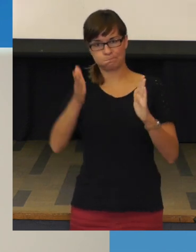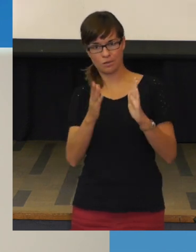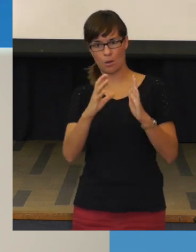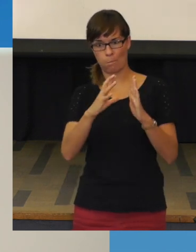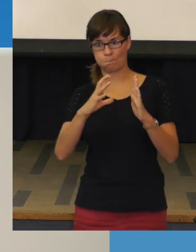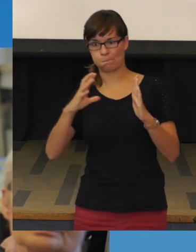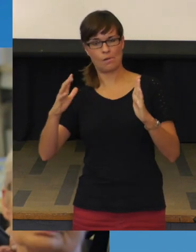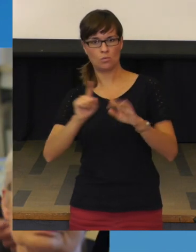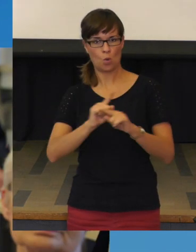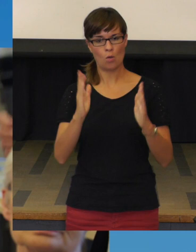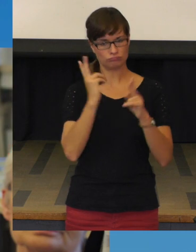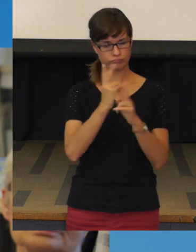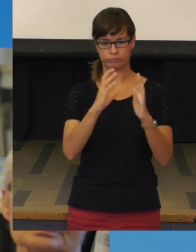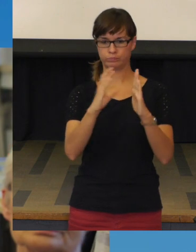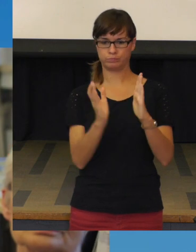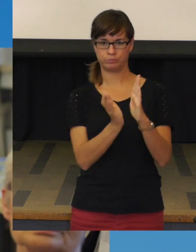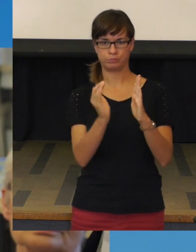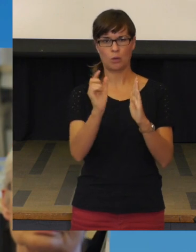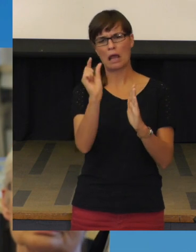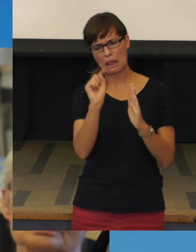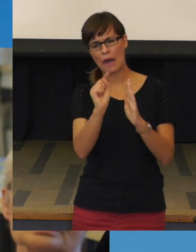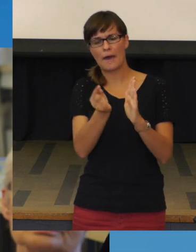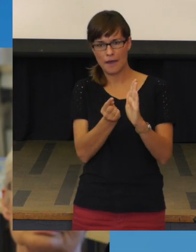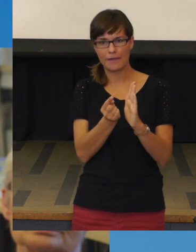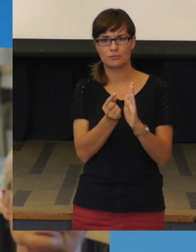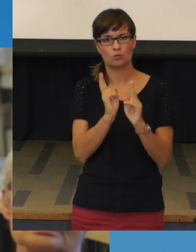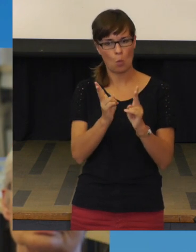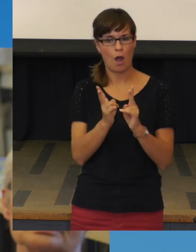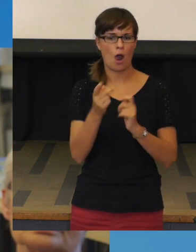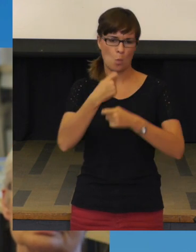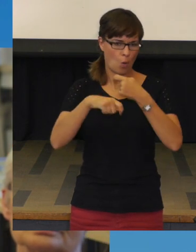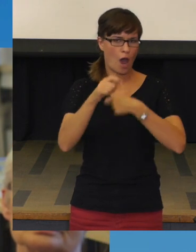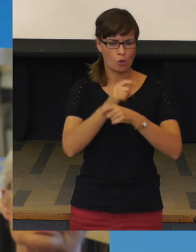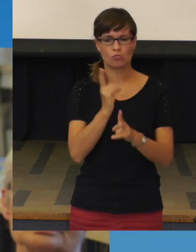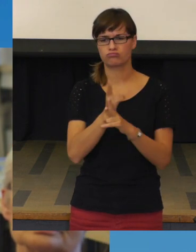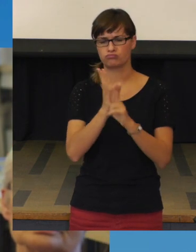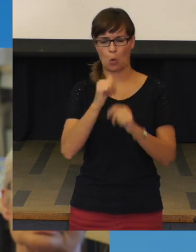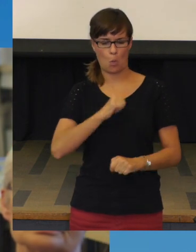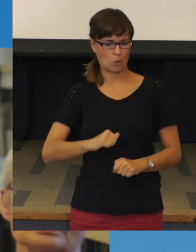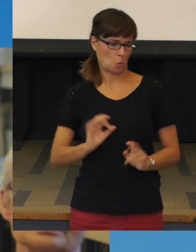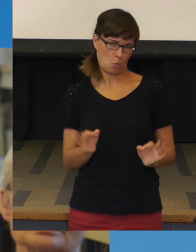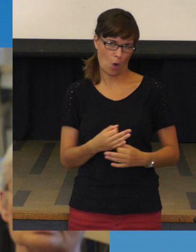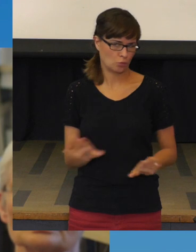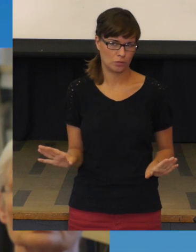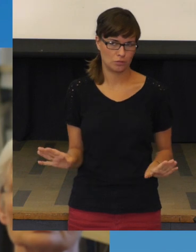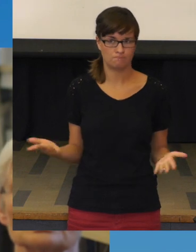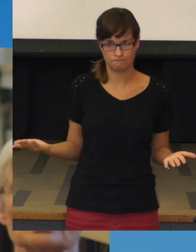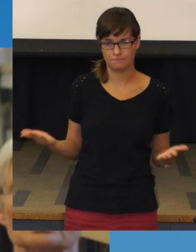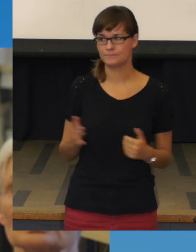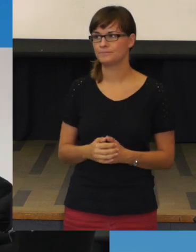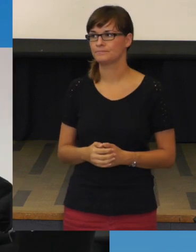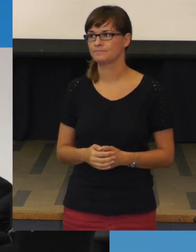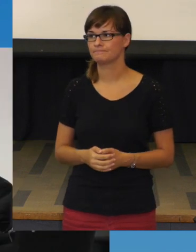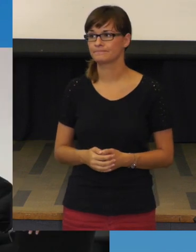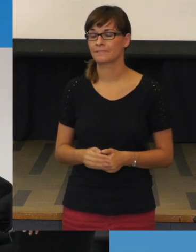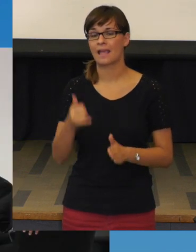eine gewisse Größe nicht überschritten haben, dass das konservative Behandeln der richtige Weg ist. So, für eine